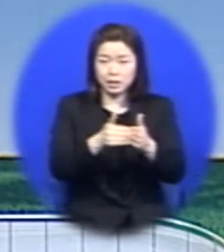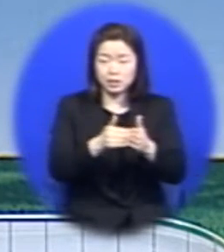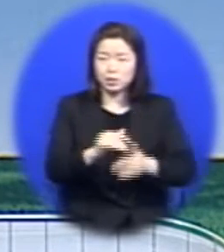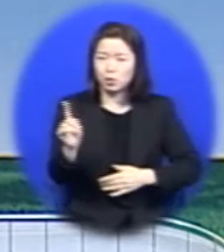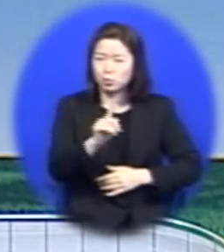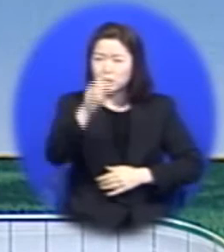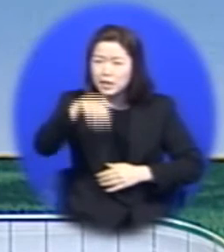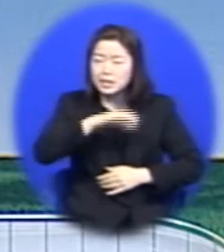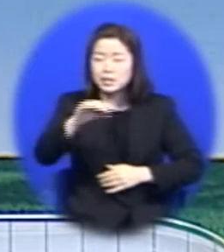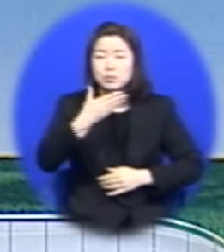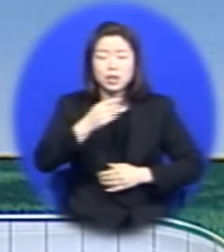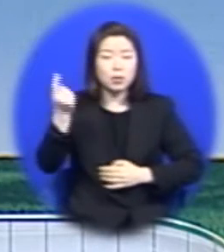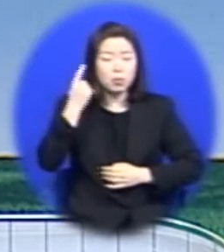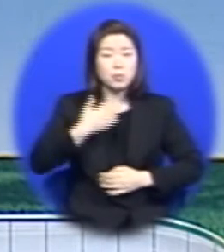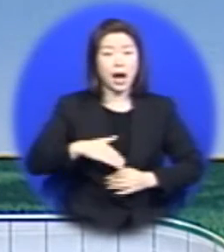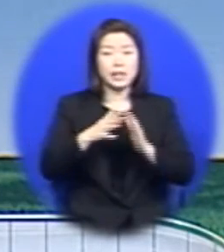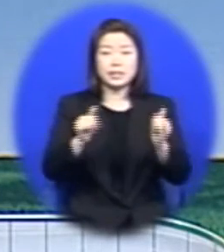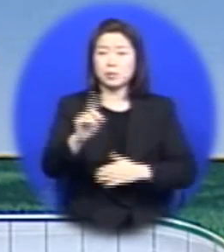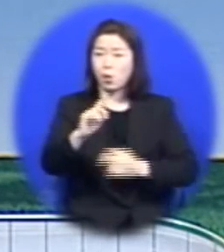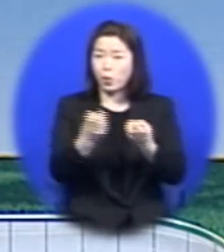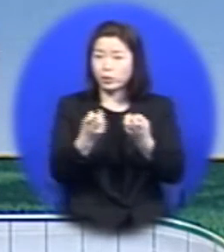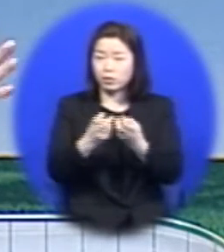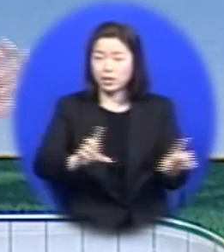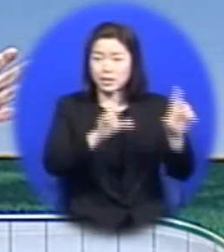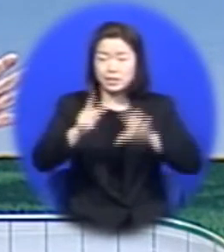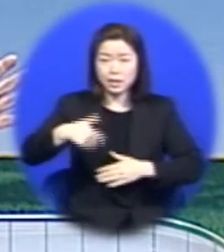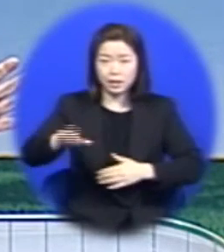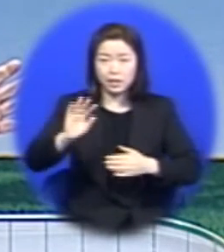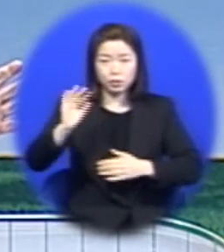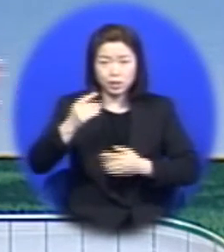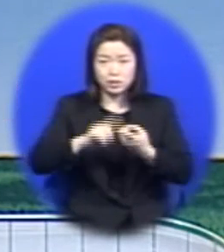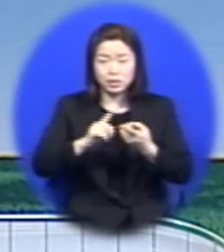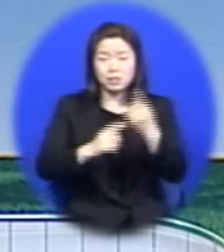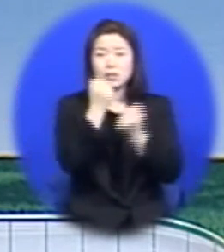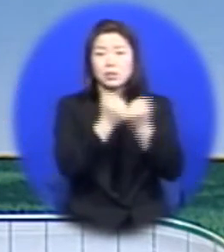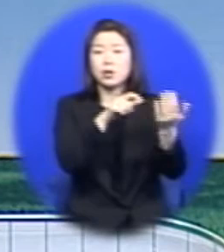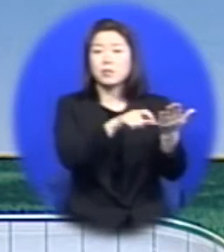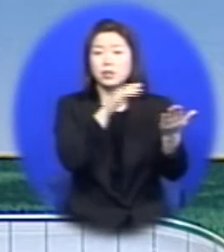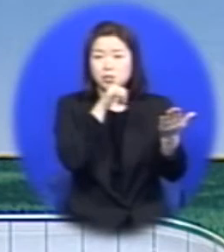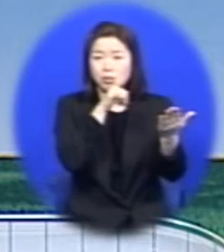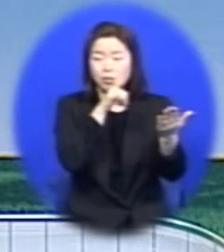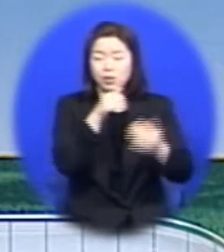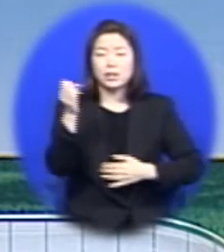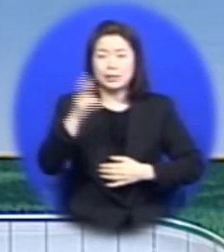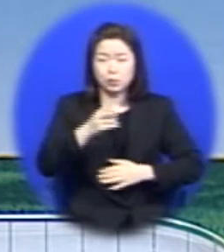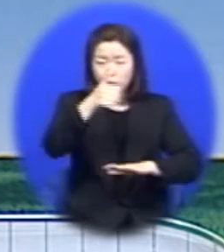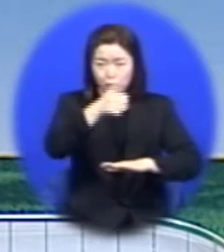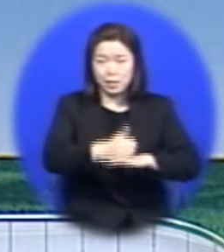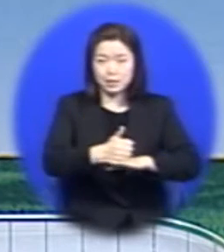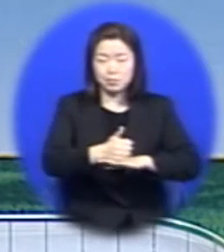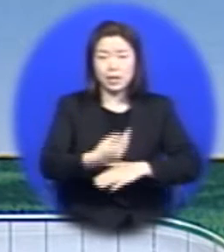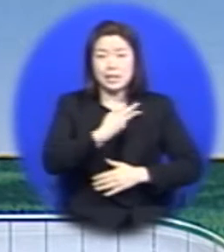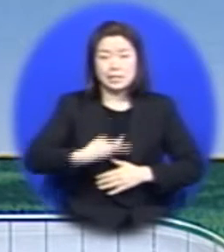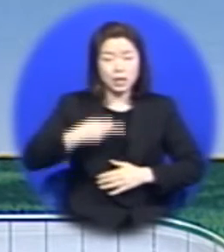십자가의 복음을 아는 사람은 어떻게 살아야 하는지에 대해서 설명하셨어요. 그리고 맨 마지막에 사도